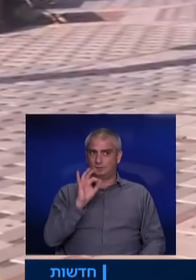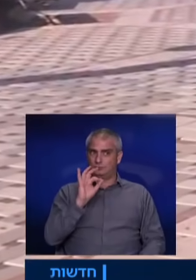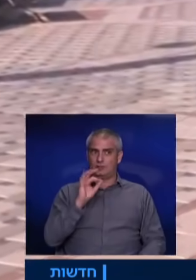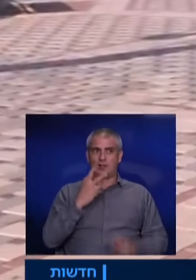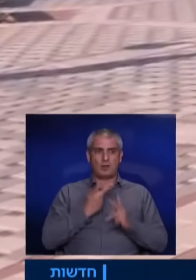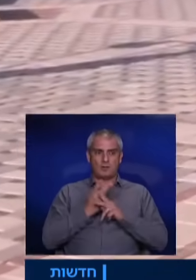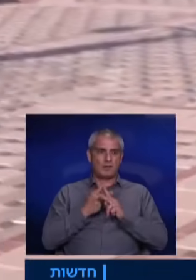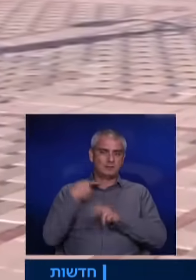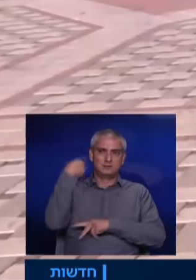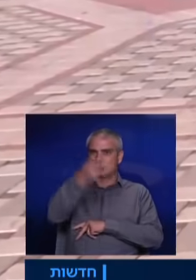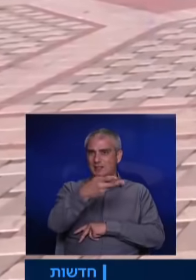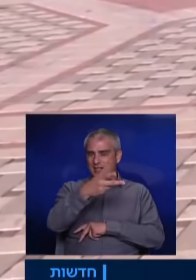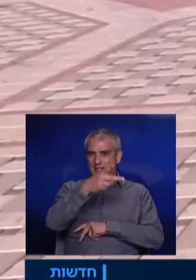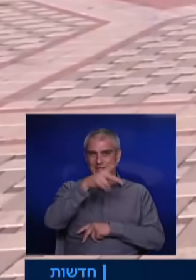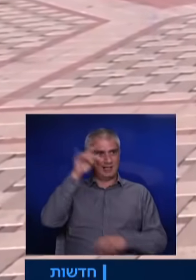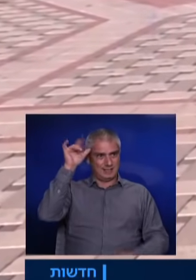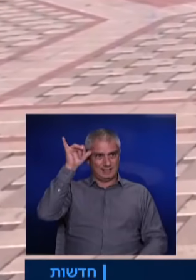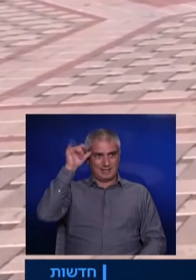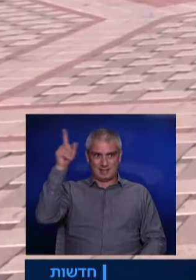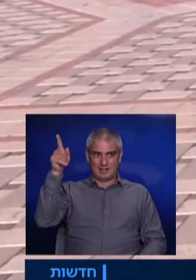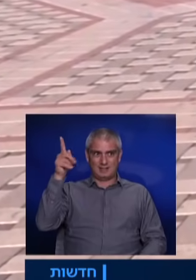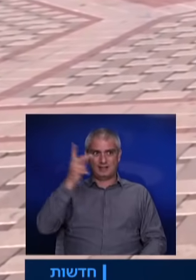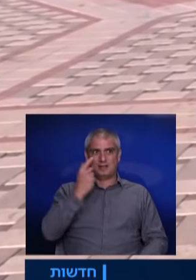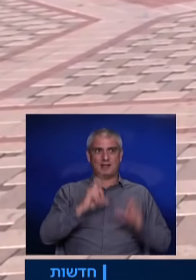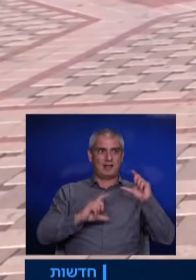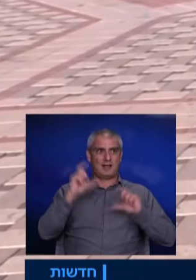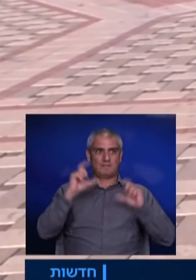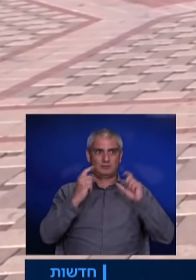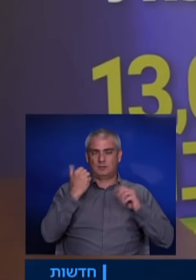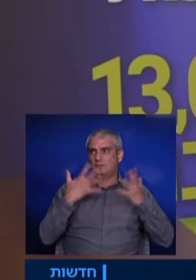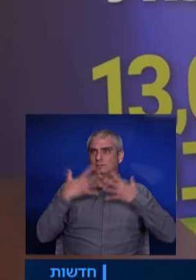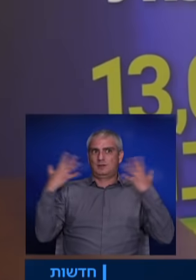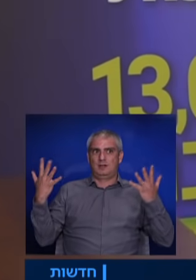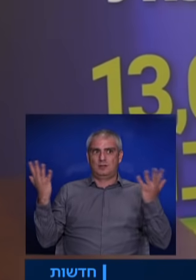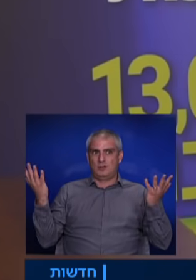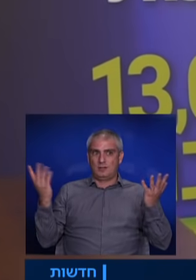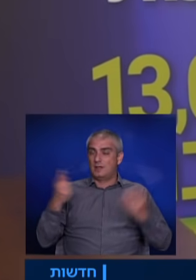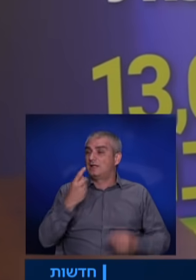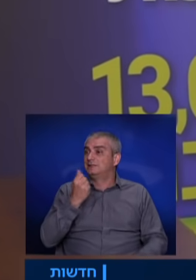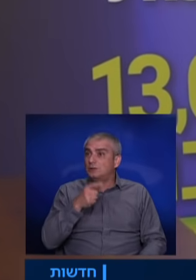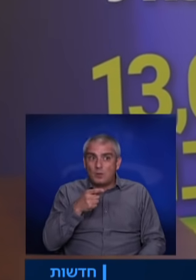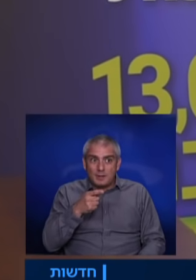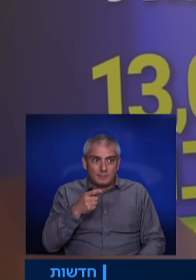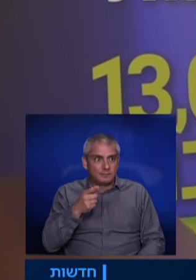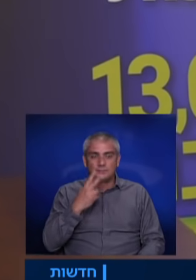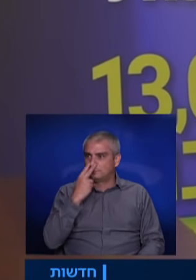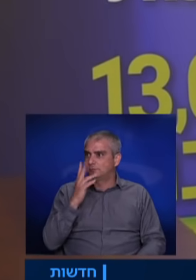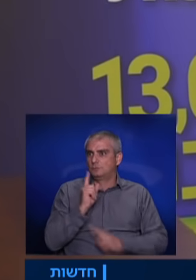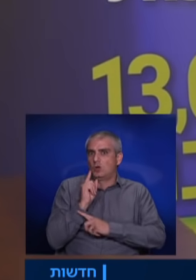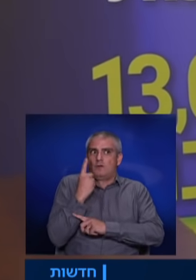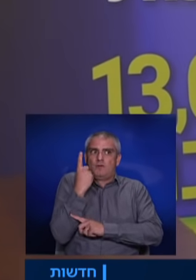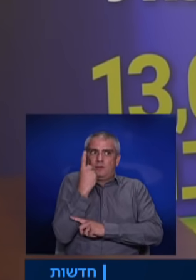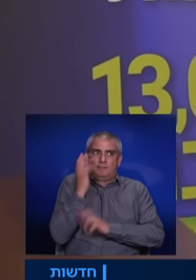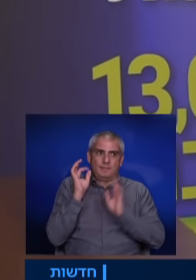את הגבול לצד השני, לעקבה, כי ההפרש במחירים הוא אסטרונומי. הסכומים בהחלט נראים גבוהים,